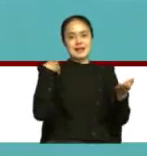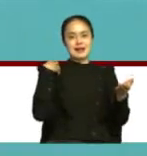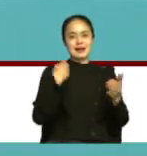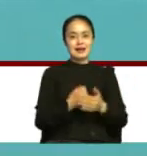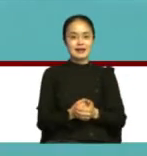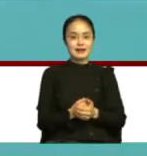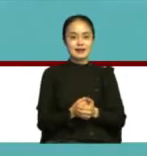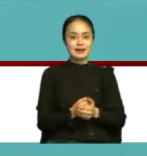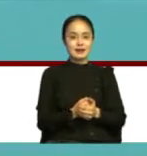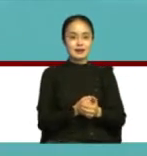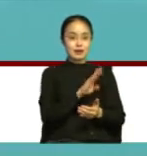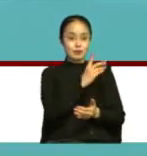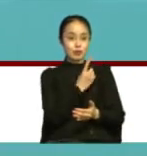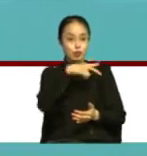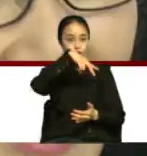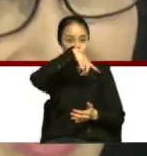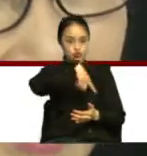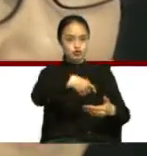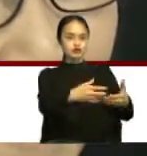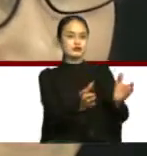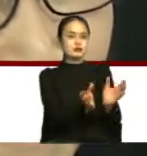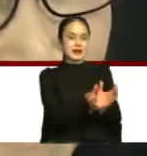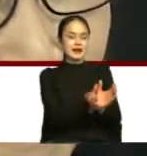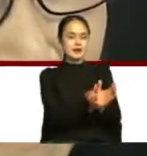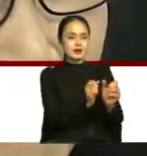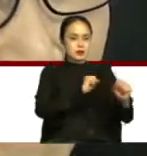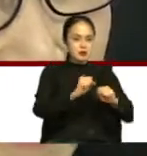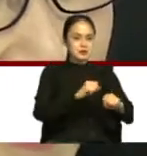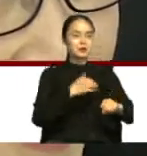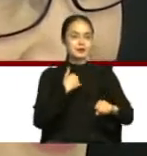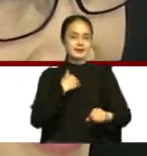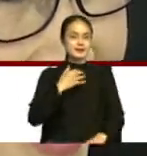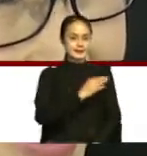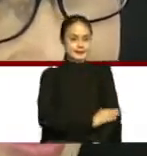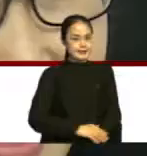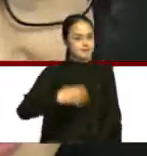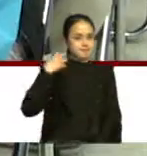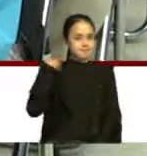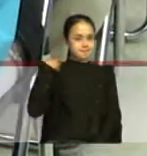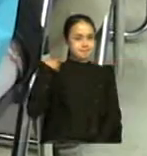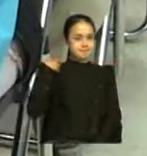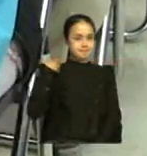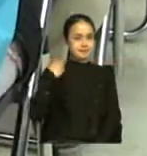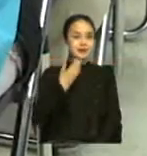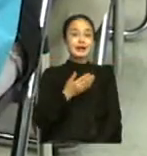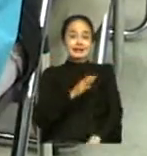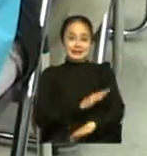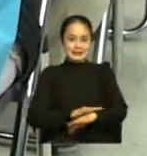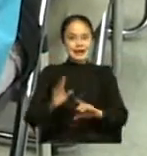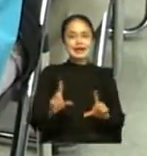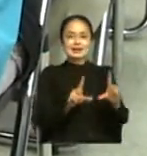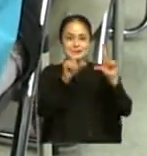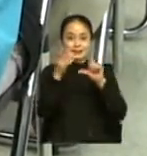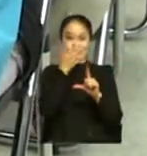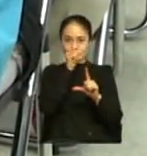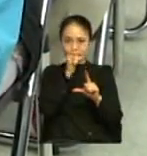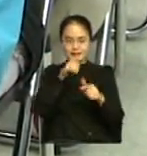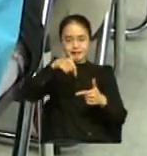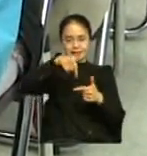보수의 가치를 높이겠다며 살맛나는 경제도시 강남, 공정한 포용사회 강남이란 비전을